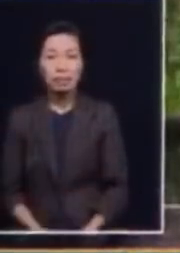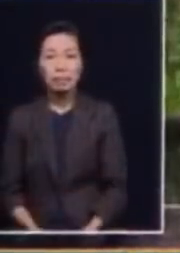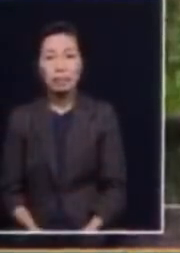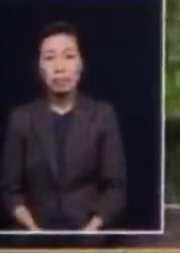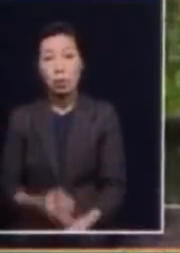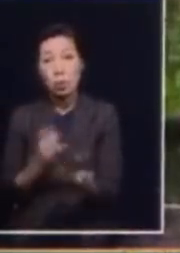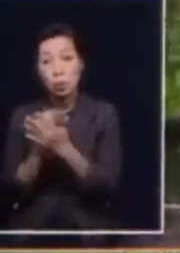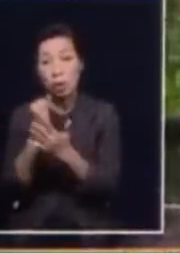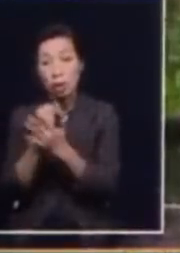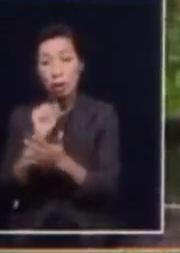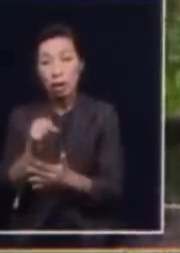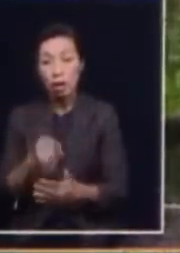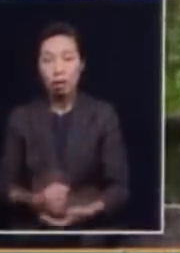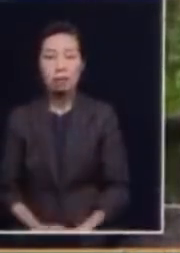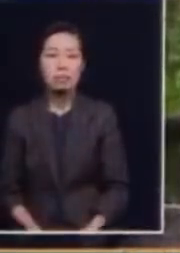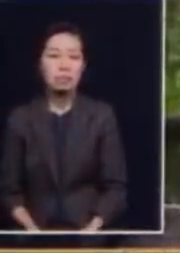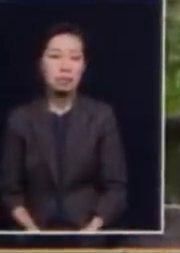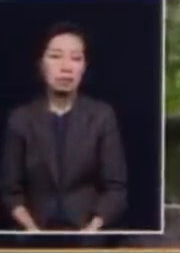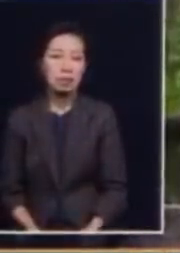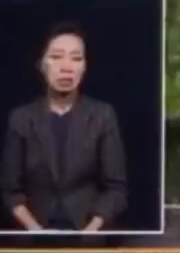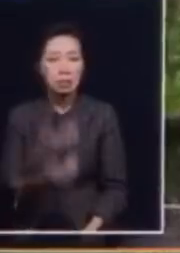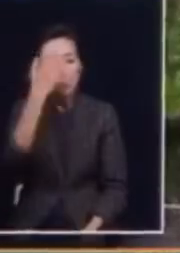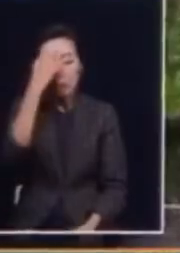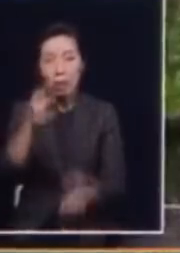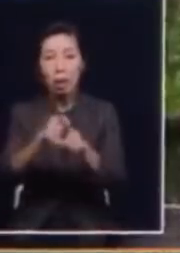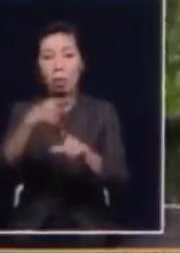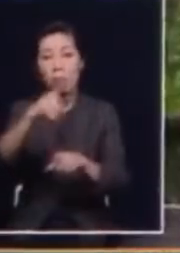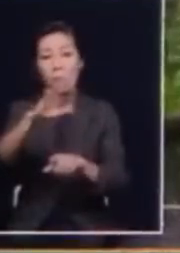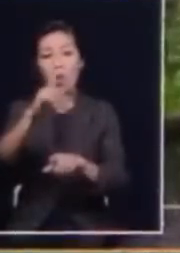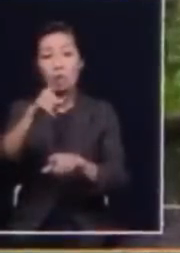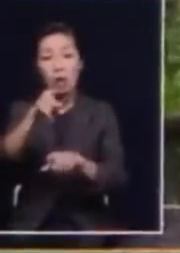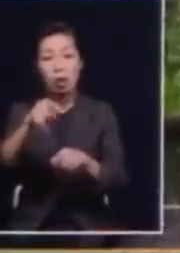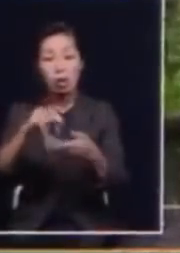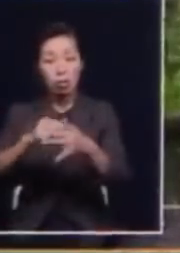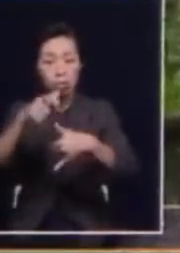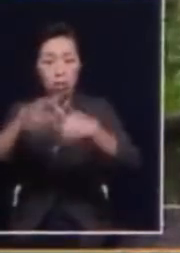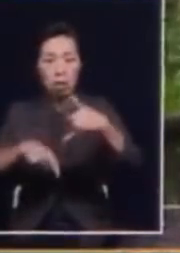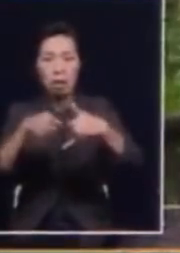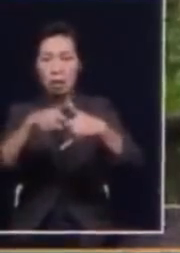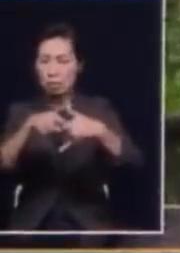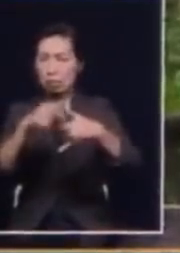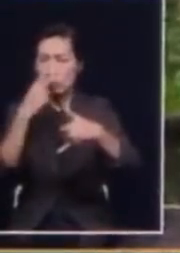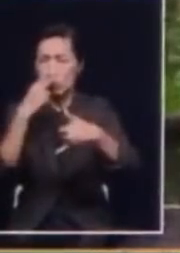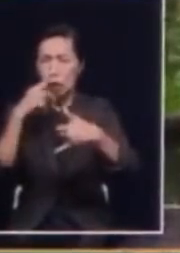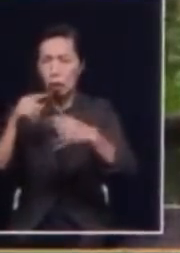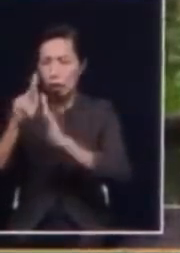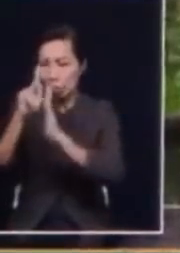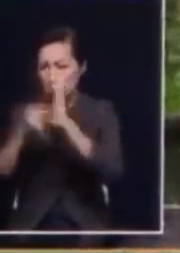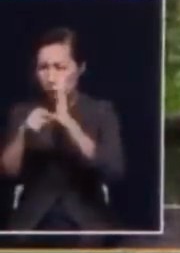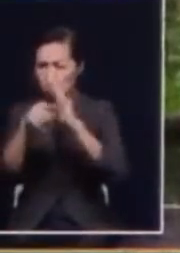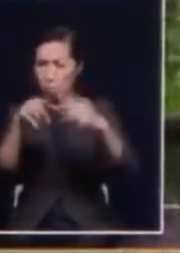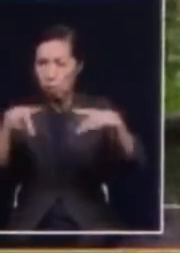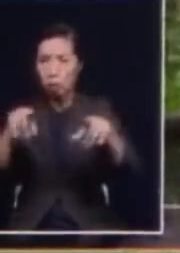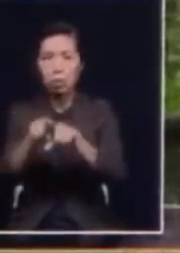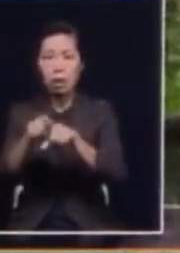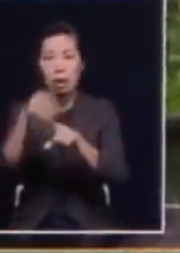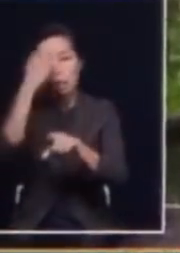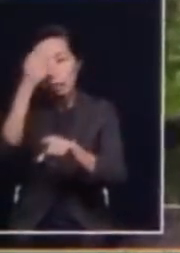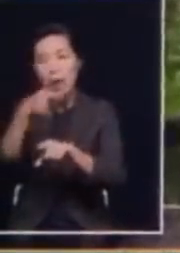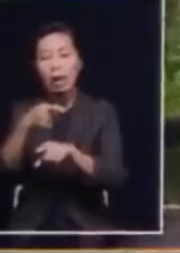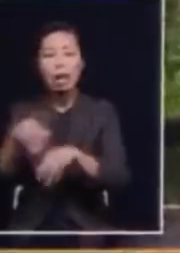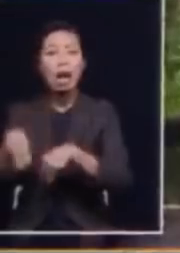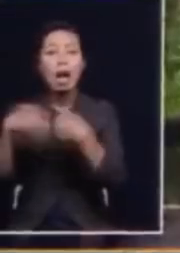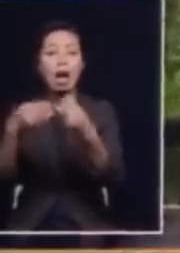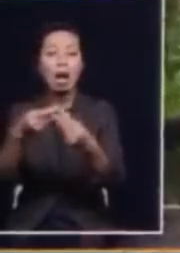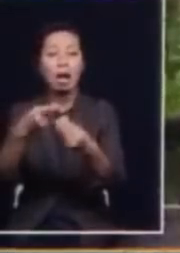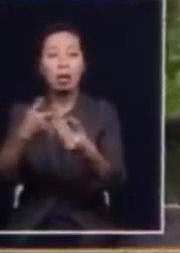รู้ป่ะใช่ไหมแล้วทำไมปปช.คุณสมบัติมันก็ขาดนะมันก็ขัดรัฐธรรมนูญเหมือนกันแล้วทำไมคุณยัง